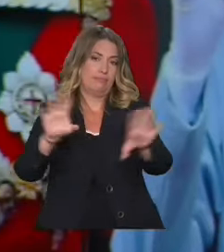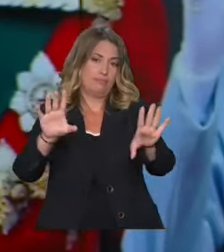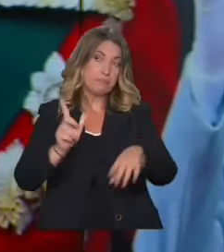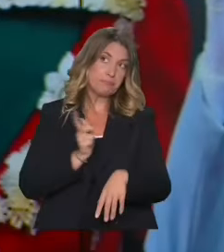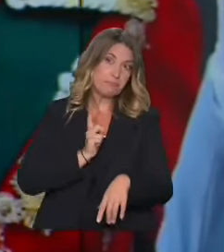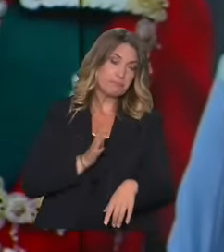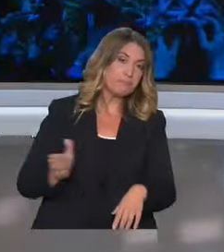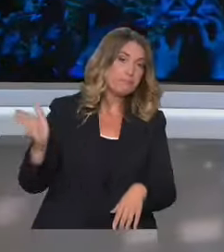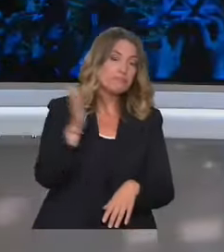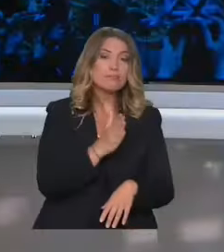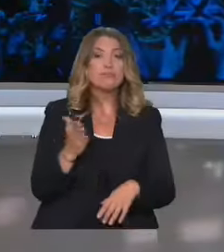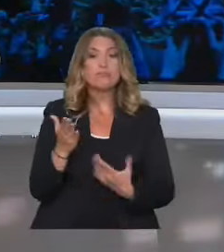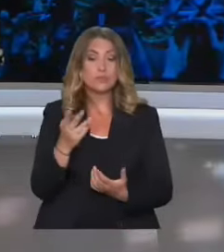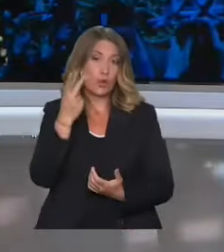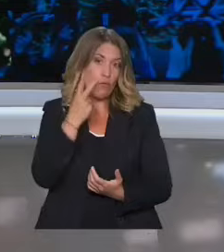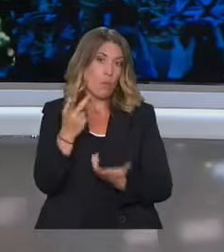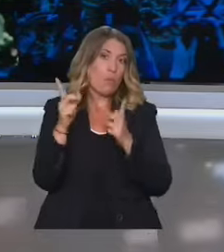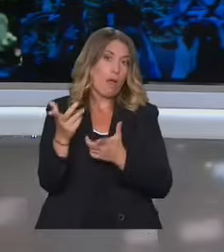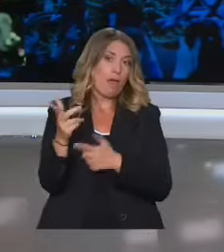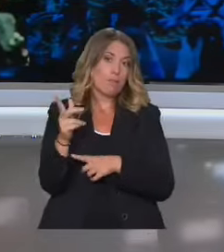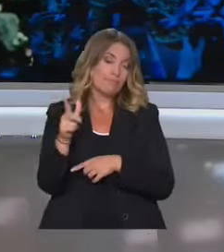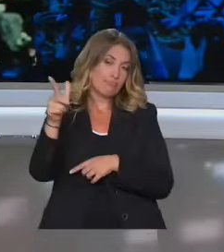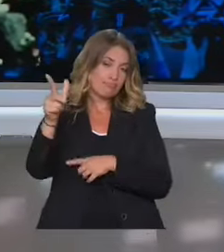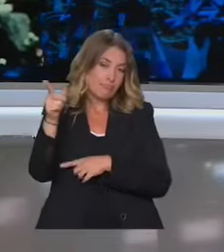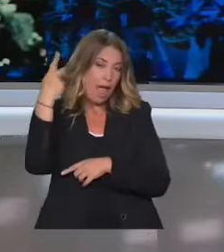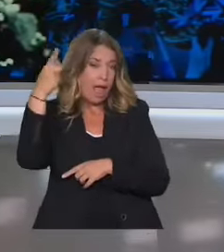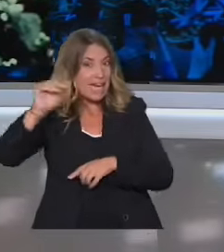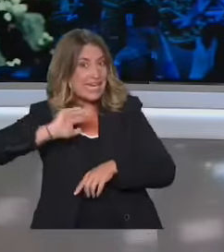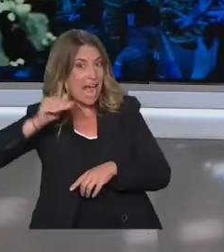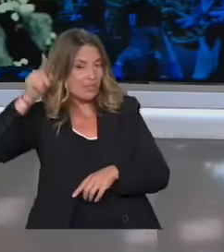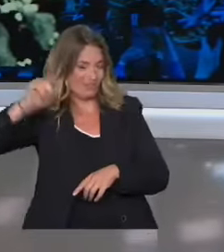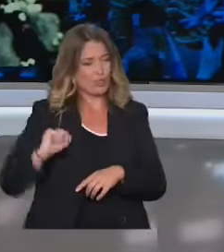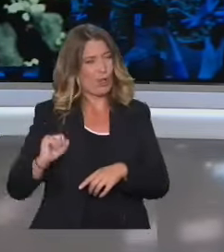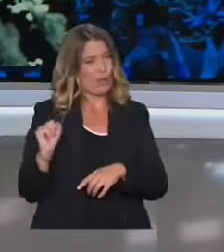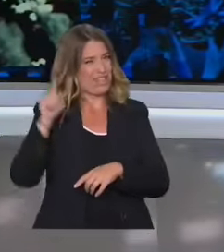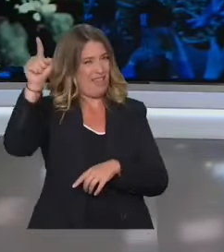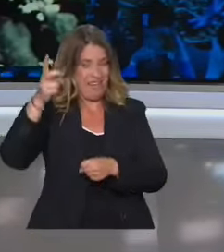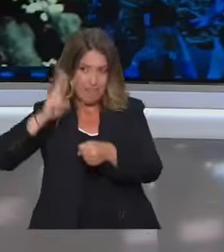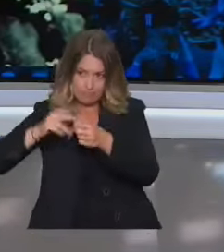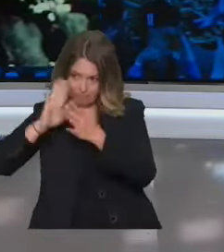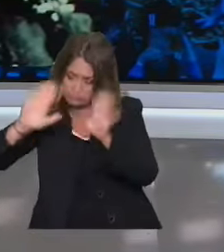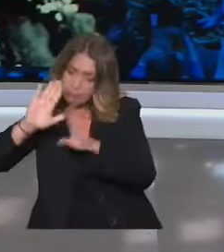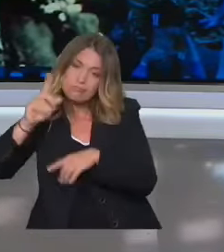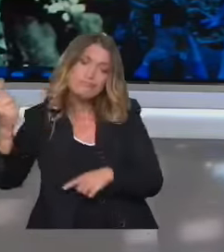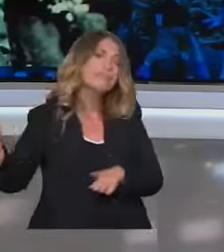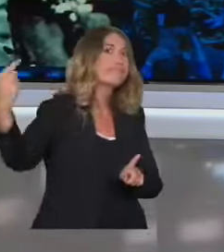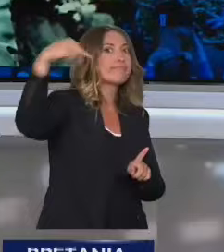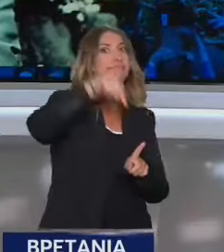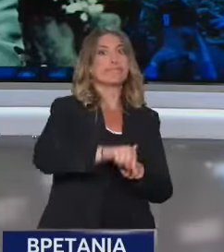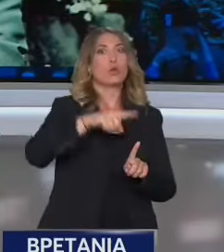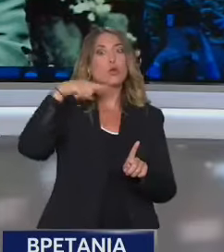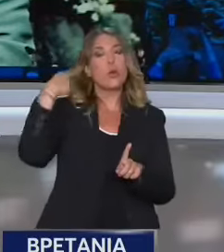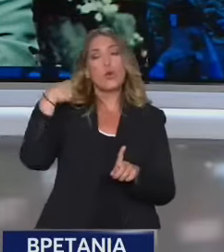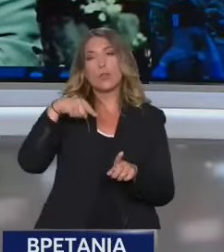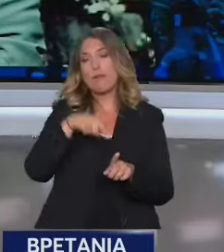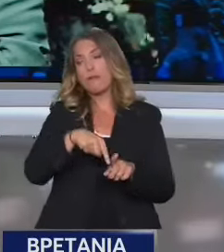την εικόνα του να καταφτάνει στο παλάτι του Buckingham μαζί με την βασιλική σύζυγο και ακολούθησαν οι ένθερμοι